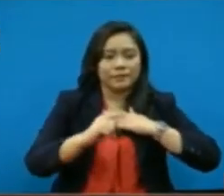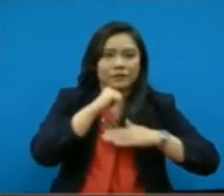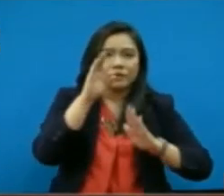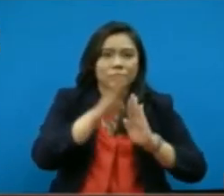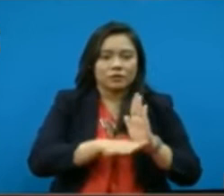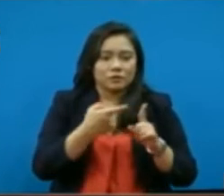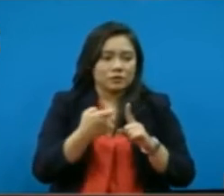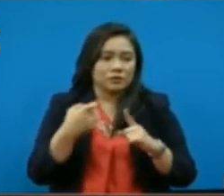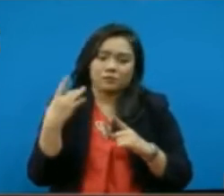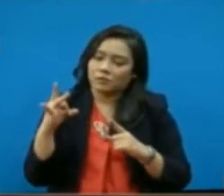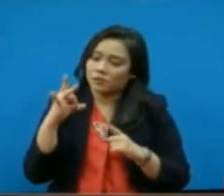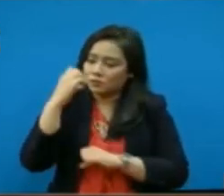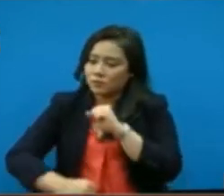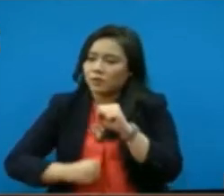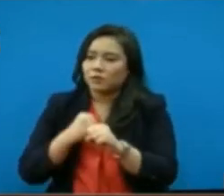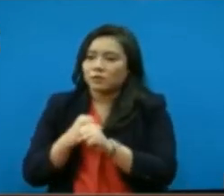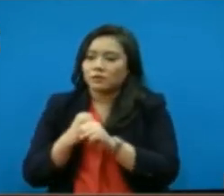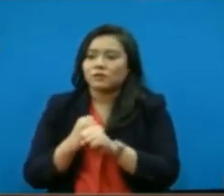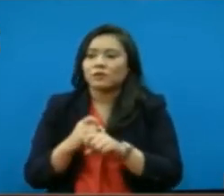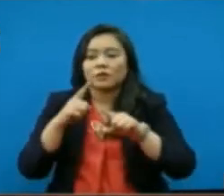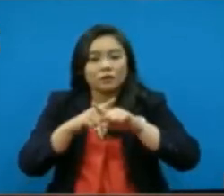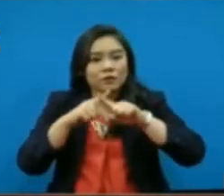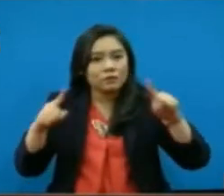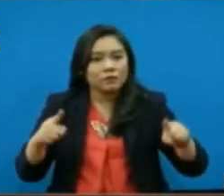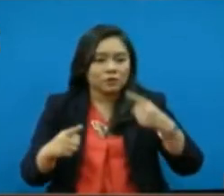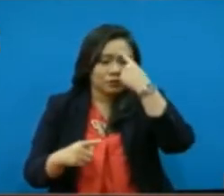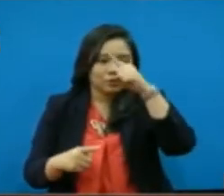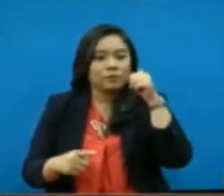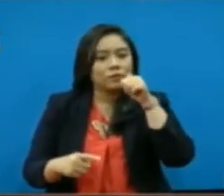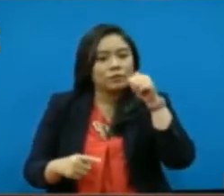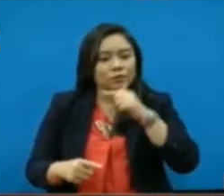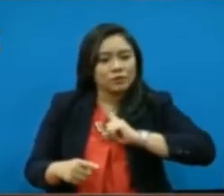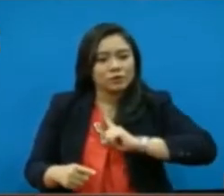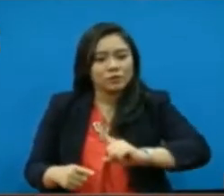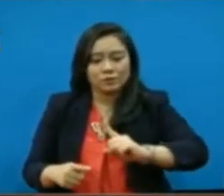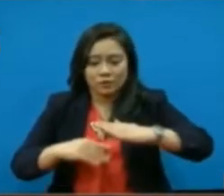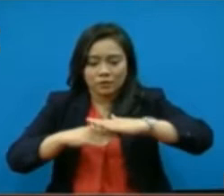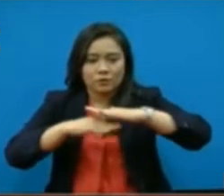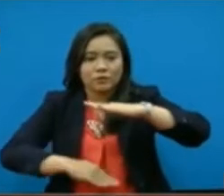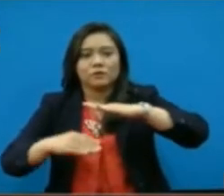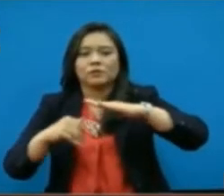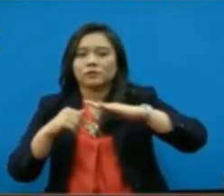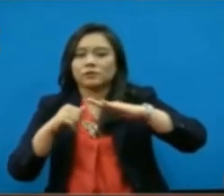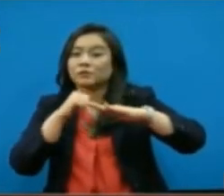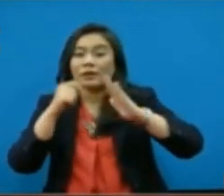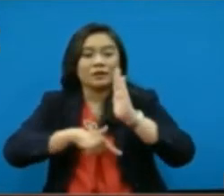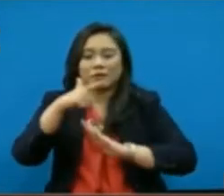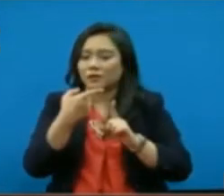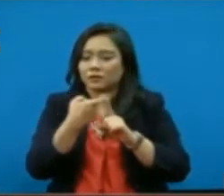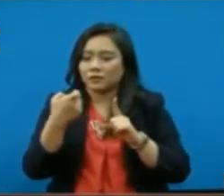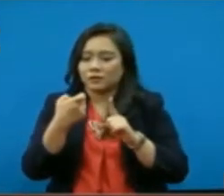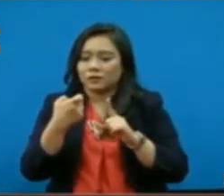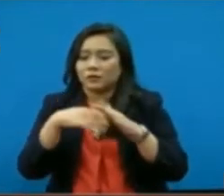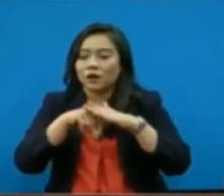daripada 18 tahun. Manakala bagi perempuan Islam yang berumur tidak kurang daripada 16 tahun.